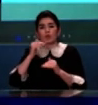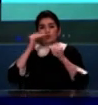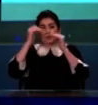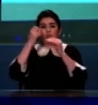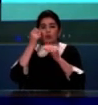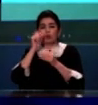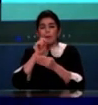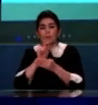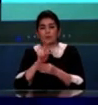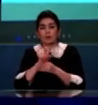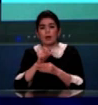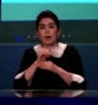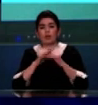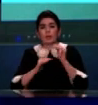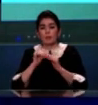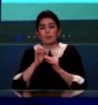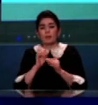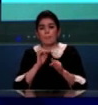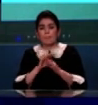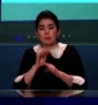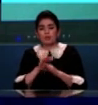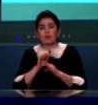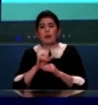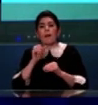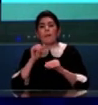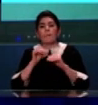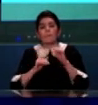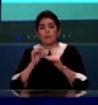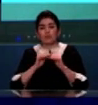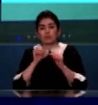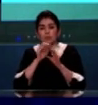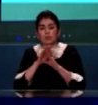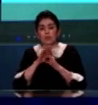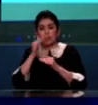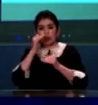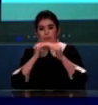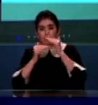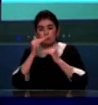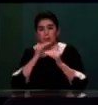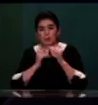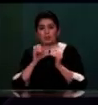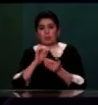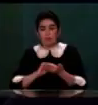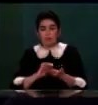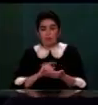yuqoridagi topshiriqlarni amaliy tarzda bajaring va bajarish ketma-ketligini daftaringizga qayd